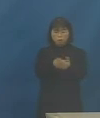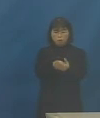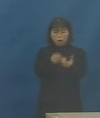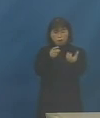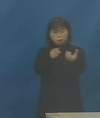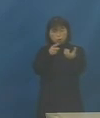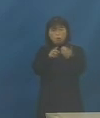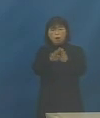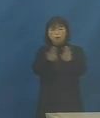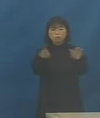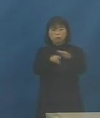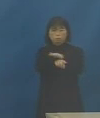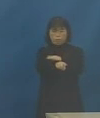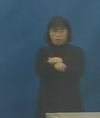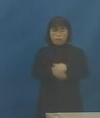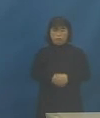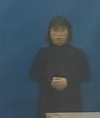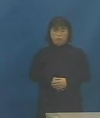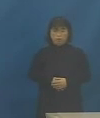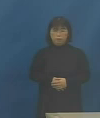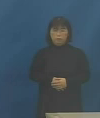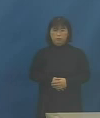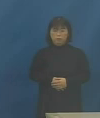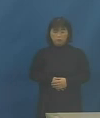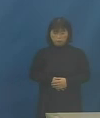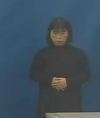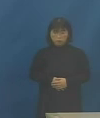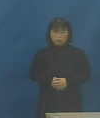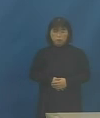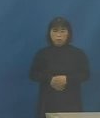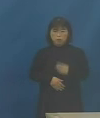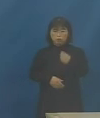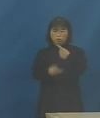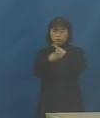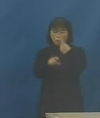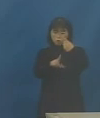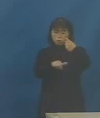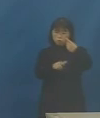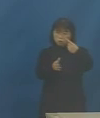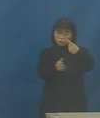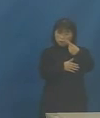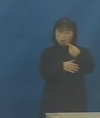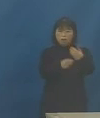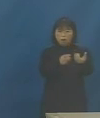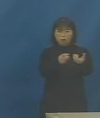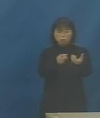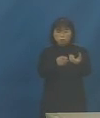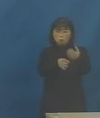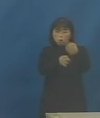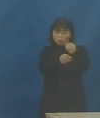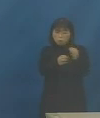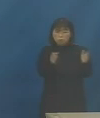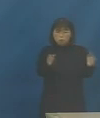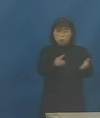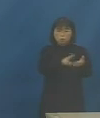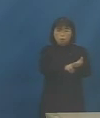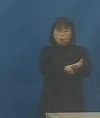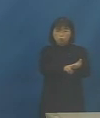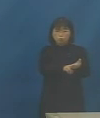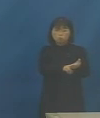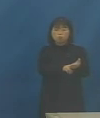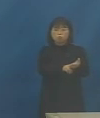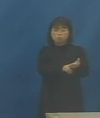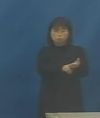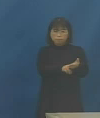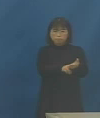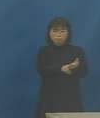であの新年度11月の15日から好きな子の狩猟記を設定をするということ